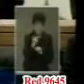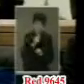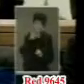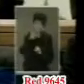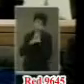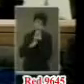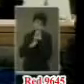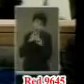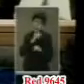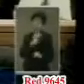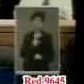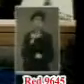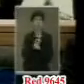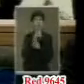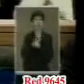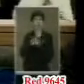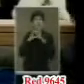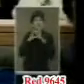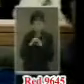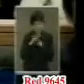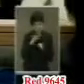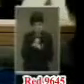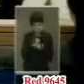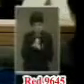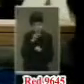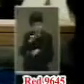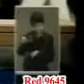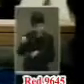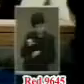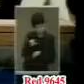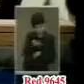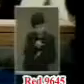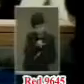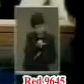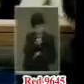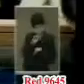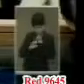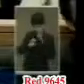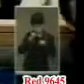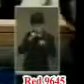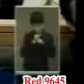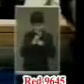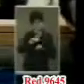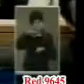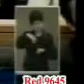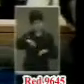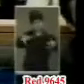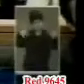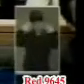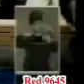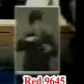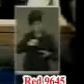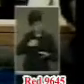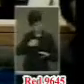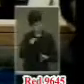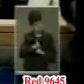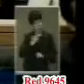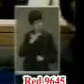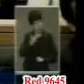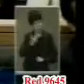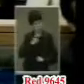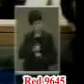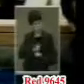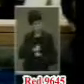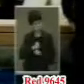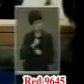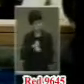ร้องความสนใจโดยการว่ายน้ำข้ามคลองเปรมประชากรเพื่อปีนเข้าไปในทำเนียบรัฐบาลเพื่อแสดงสัญลักษณ์เรียกร้องความสน